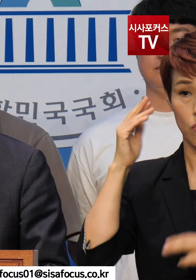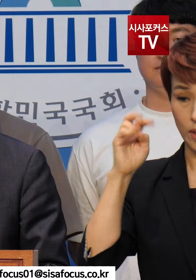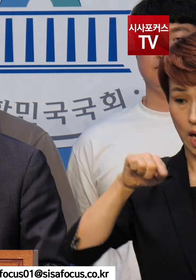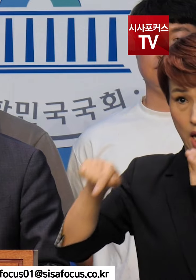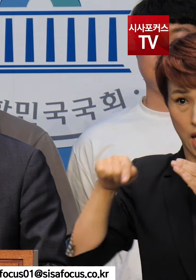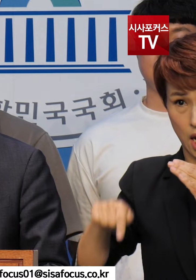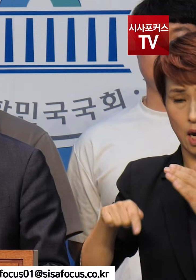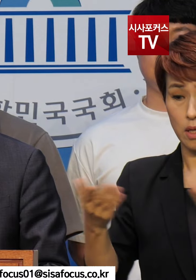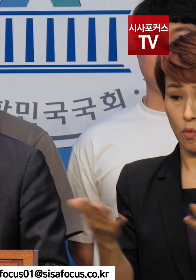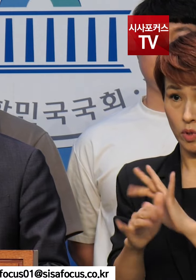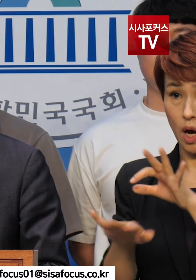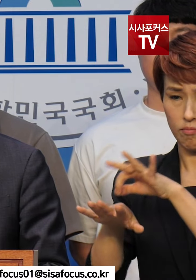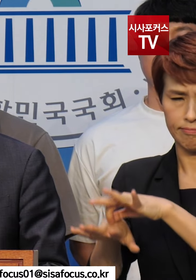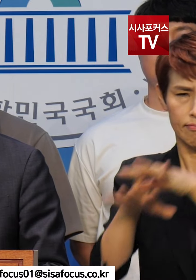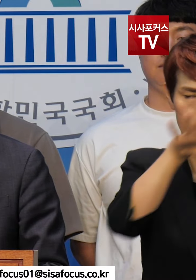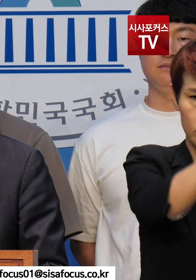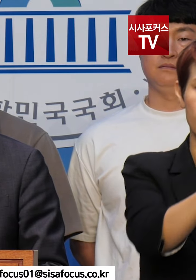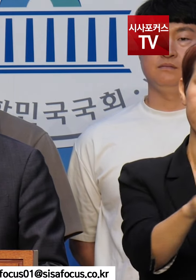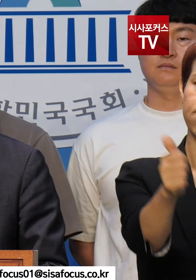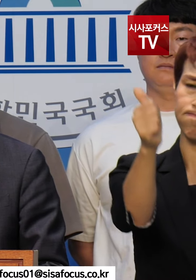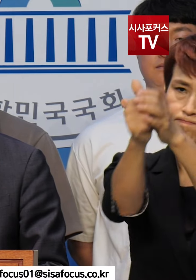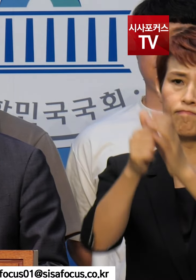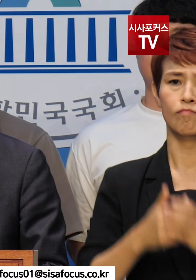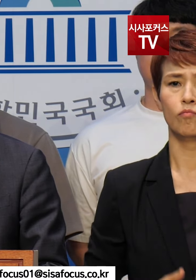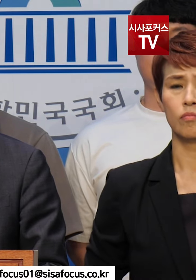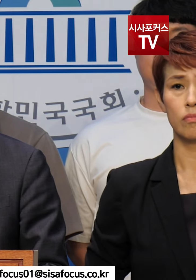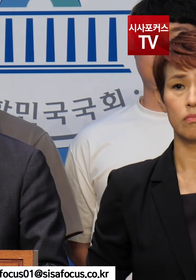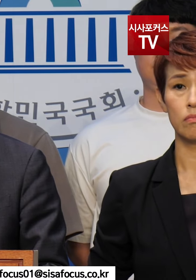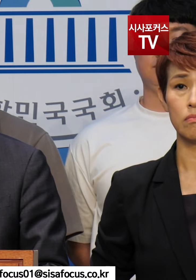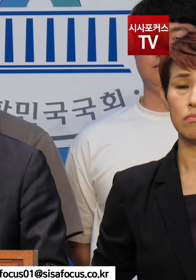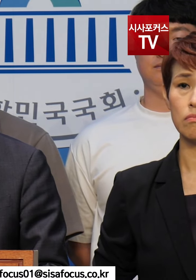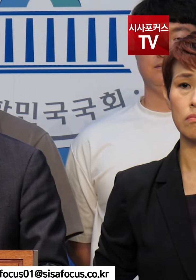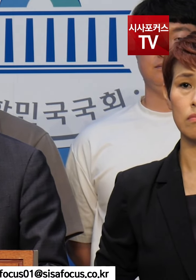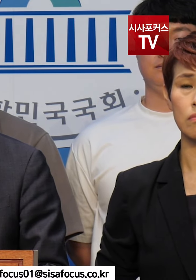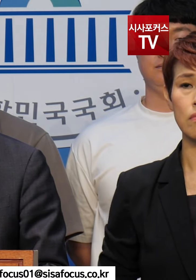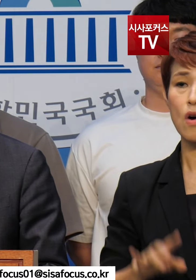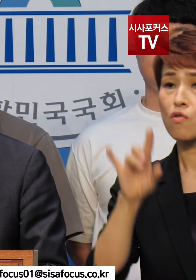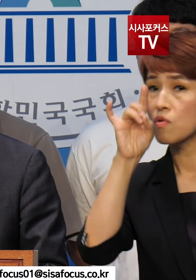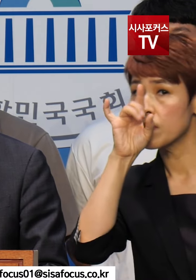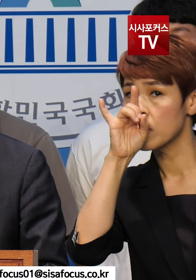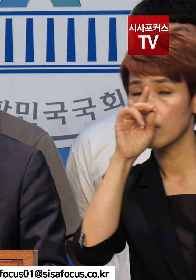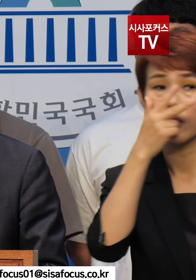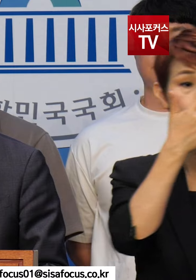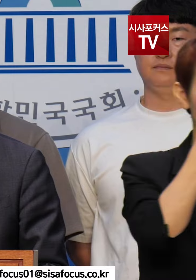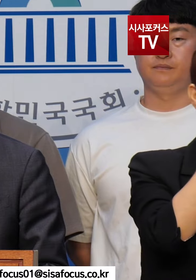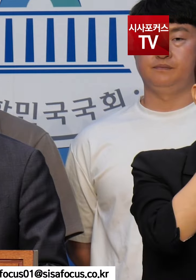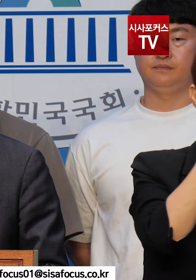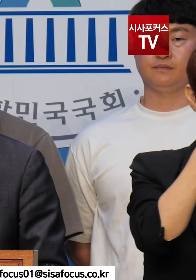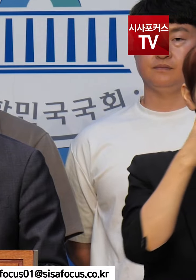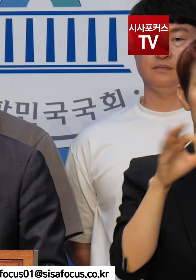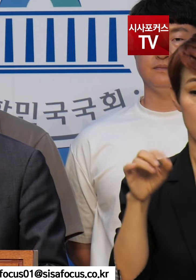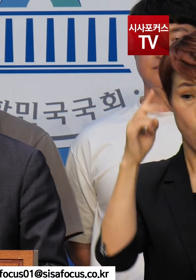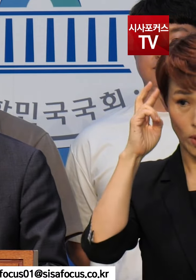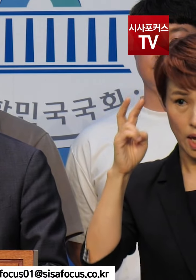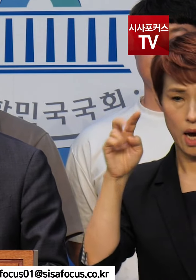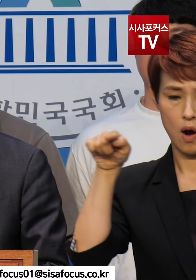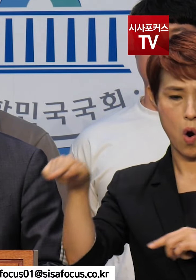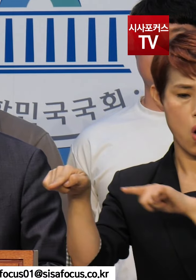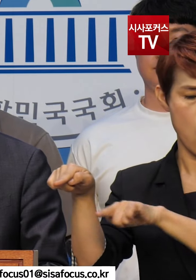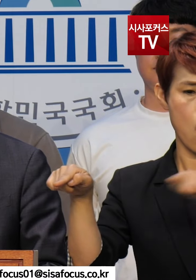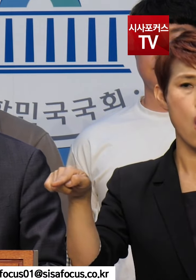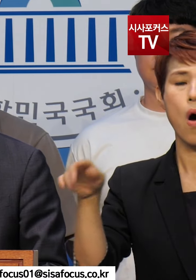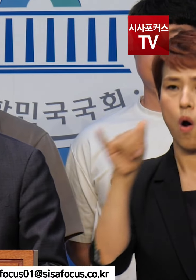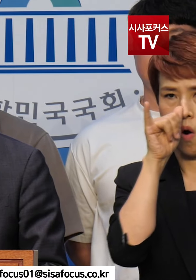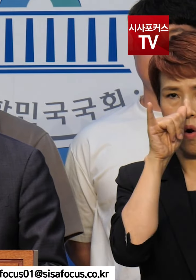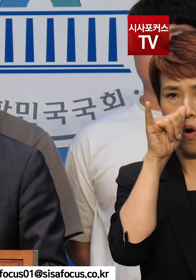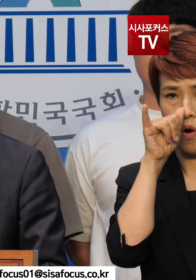하이테크 노동자들의 고용을 책임져야 합니다. 니또덴코는 구미와 평택에 각각 한국 옵티칼 하이테크와